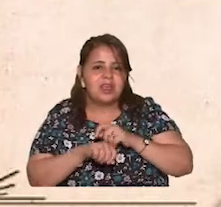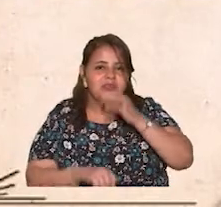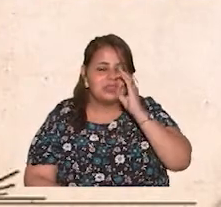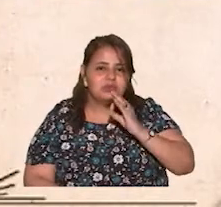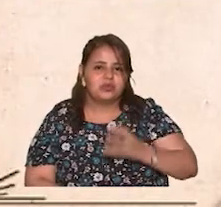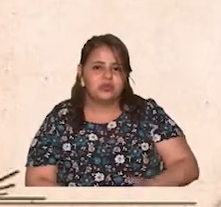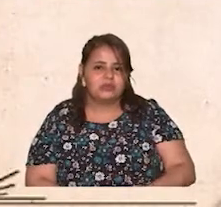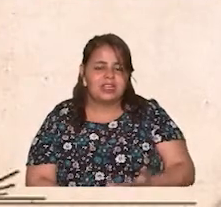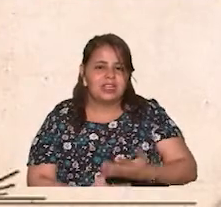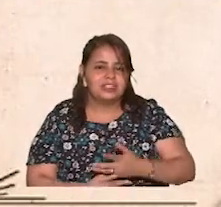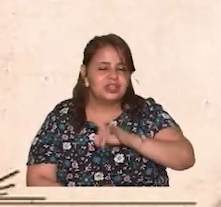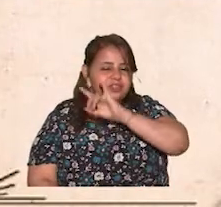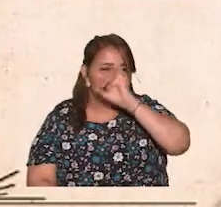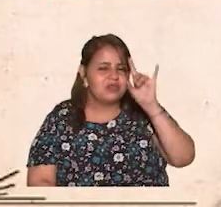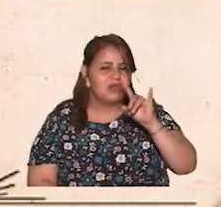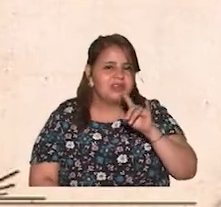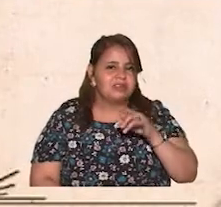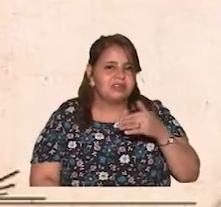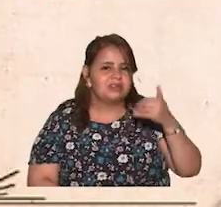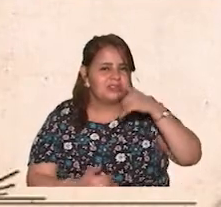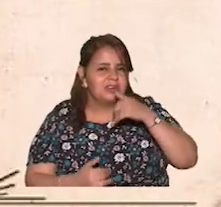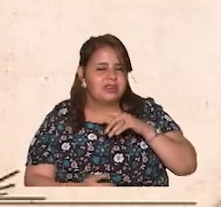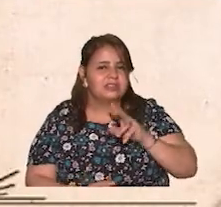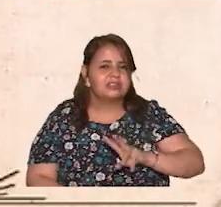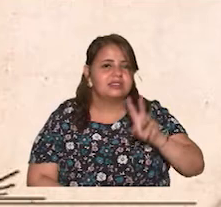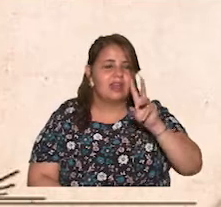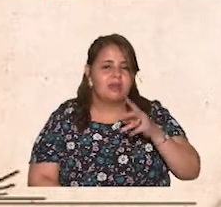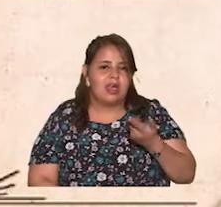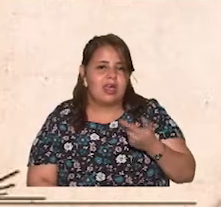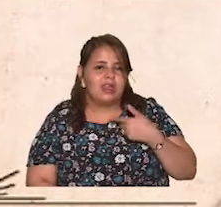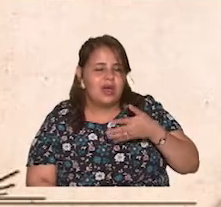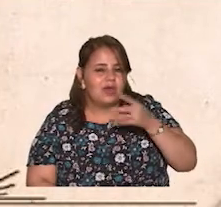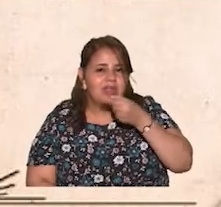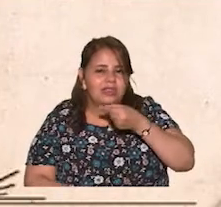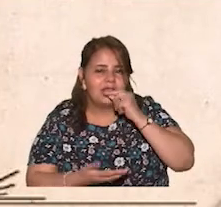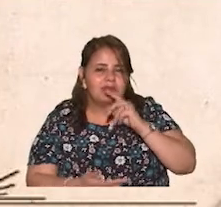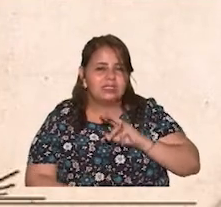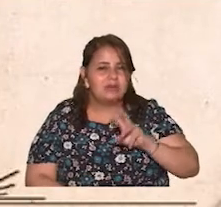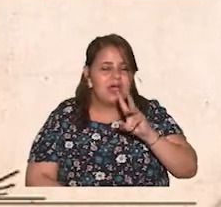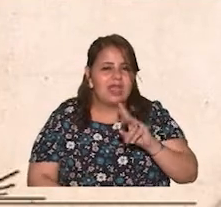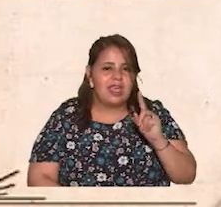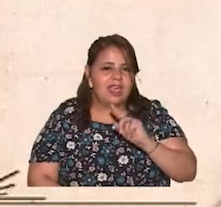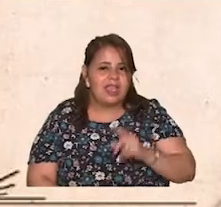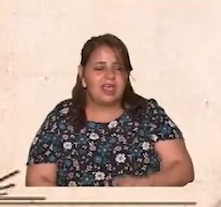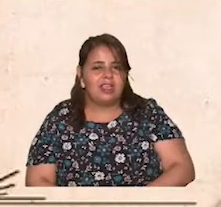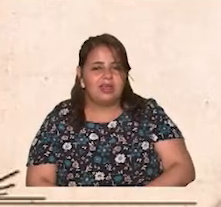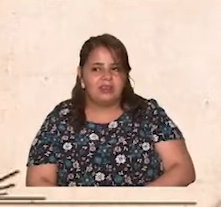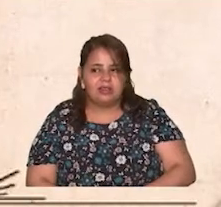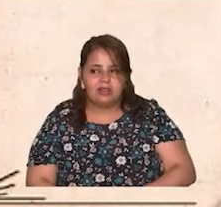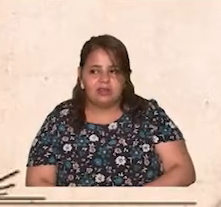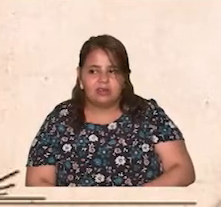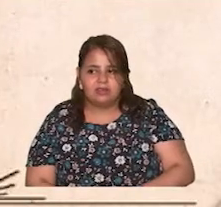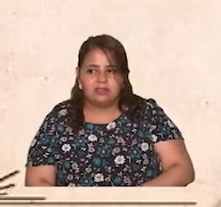شغل. ايوه. يعني الكنيسه الساعه 6 القداس يدخل 7 الا ربع. طب يعني فين الالتزام؟ فين الجديه؟ فين الرجوله